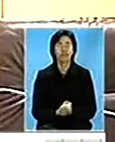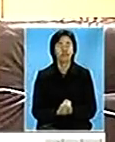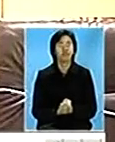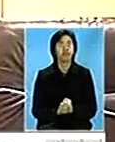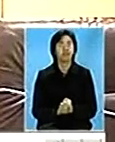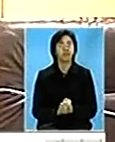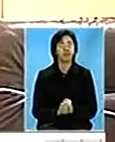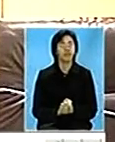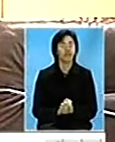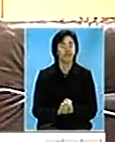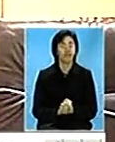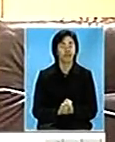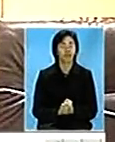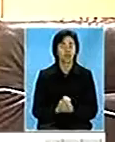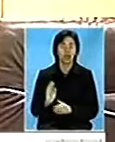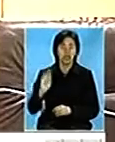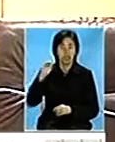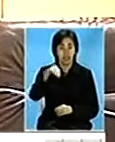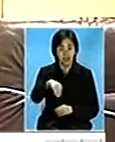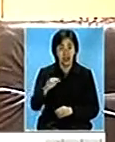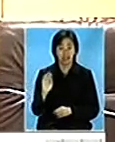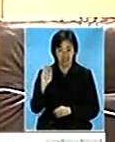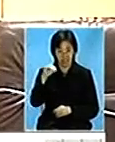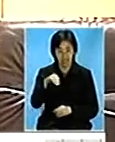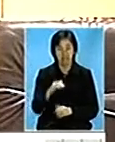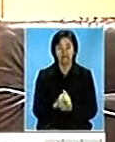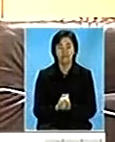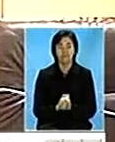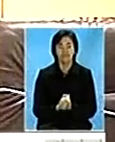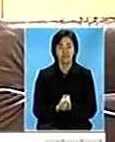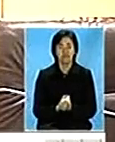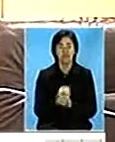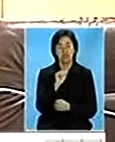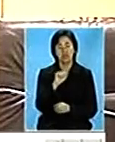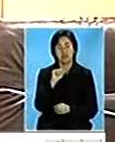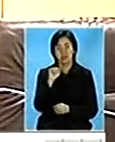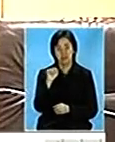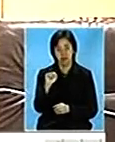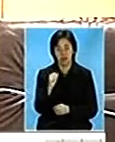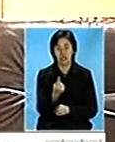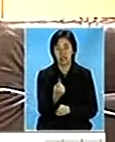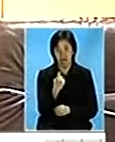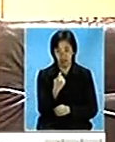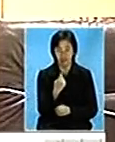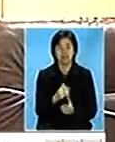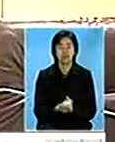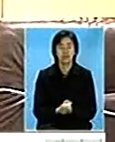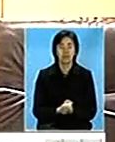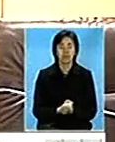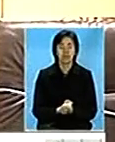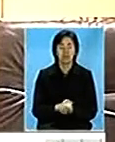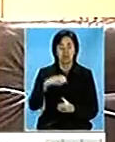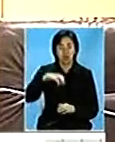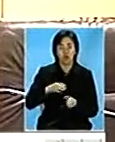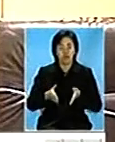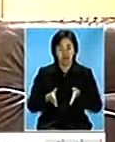สำหรับสะพานที่ข้ามห้วยขยุงตามที่ท่านสมาชิกผู้มีเกียรติได้ตั้งกระทู้นั้นกรมทางหลวง